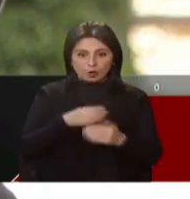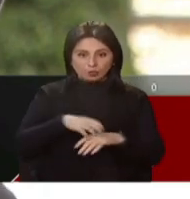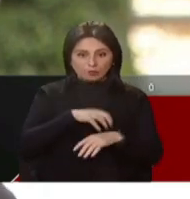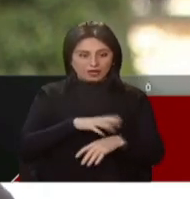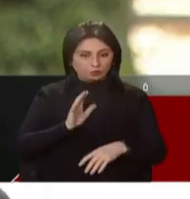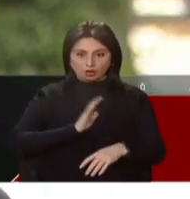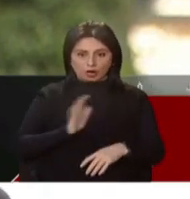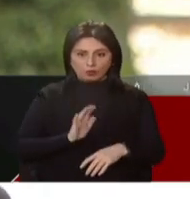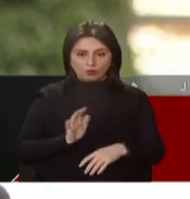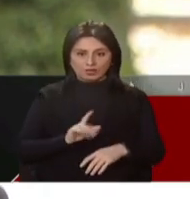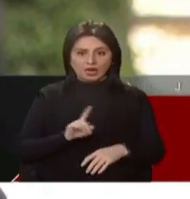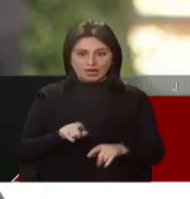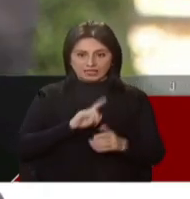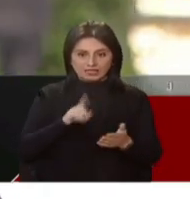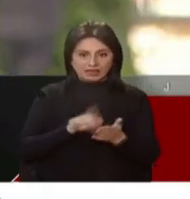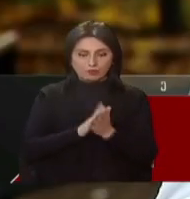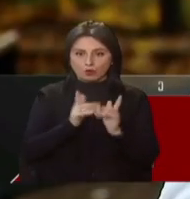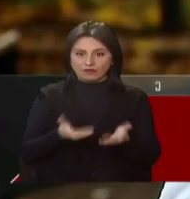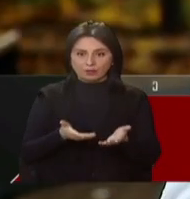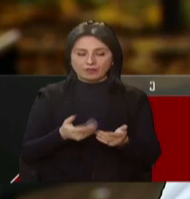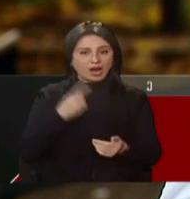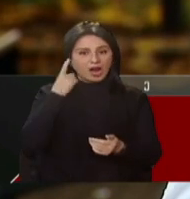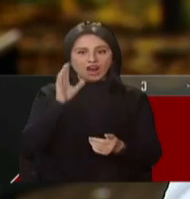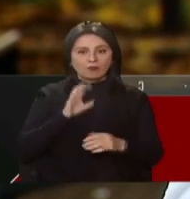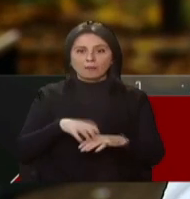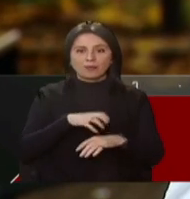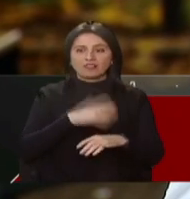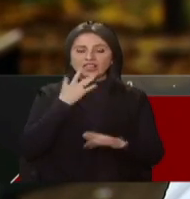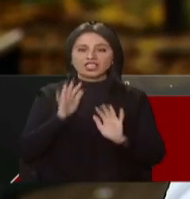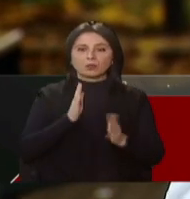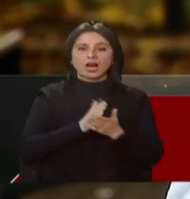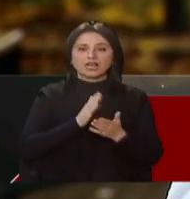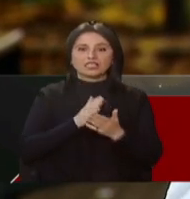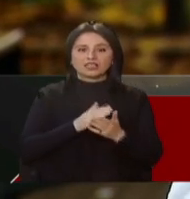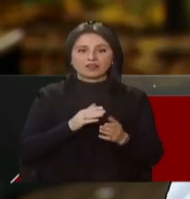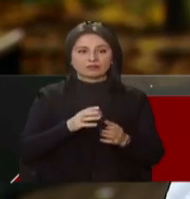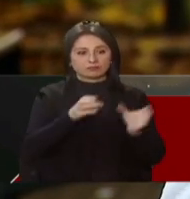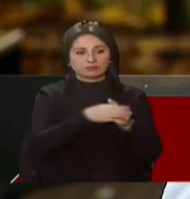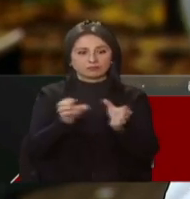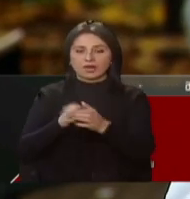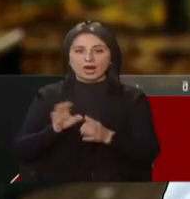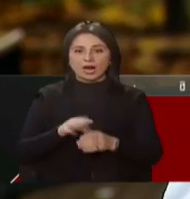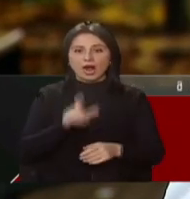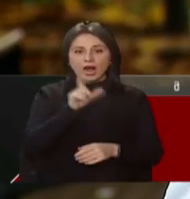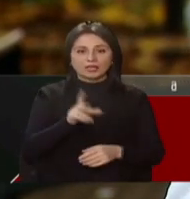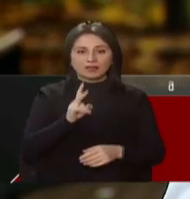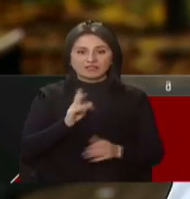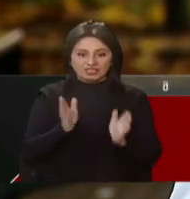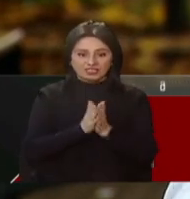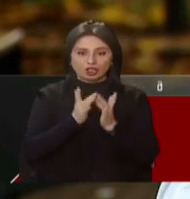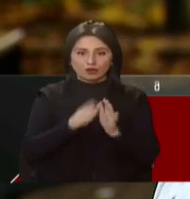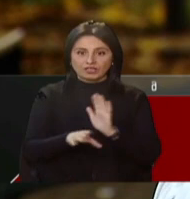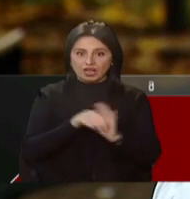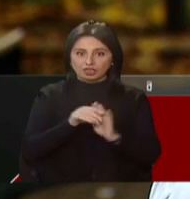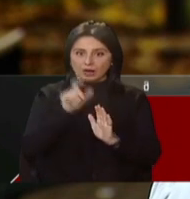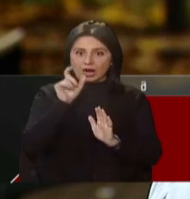și arcondes, agața e sa kitchim o guarebul. Ar fi cropro, partea națională mozroba și arsebos, plan gebi, upromet sa zghetui, adamene, rumlebi, cithoven,